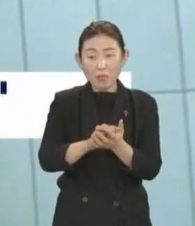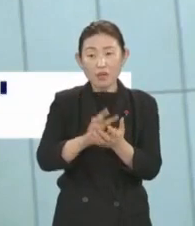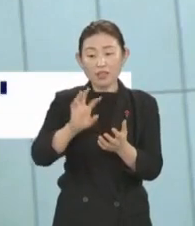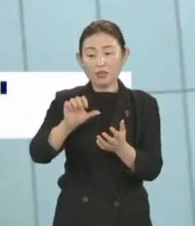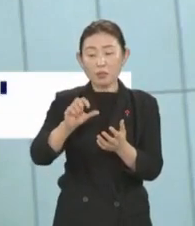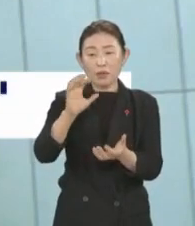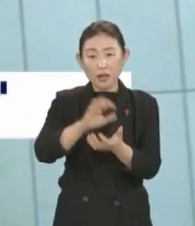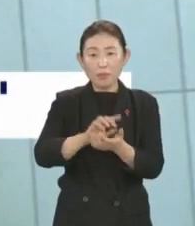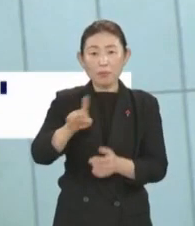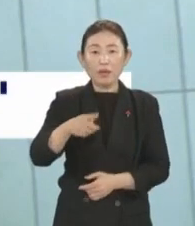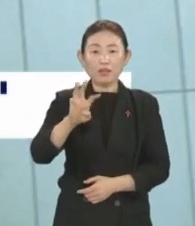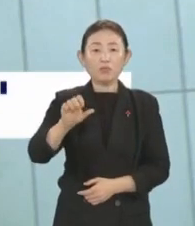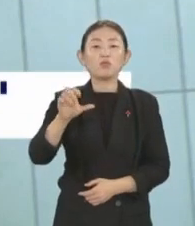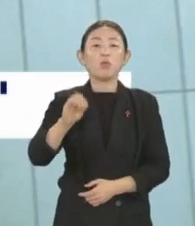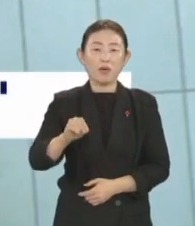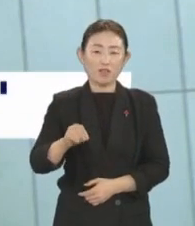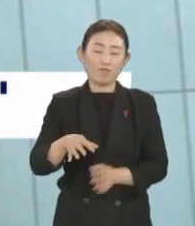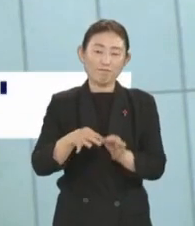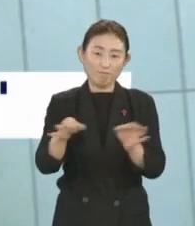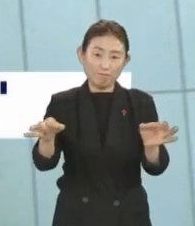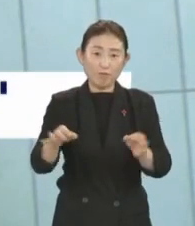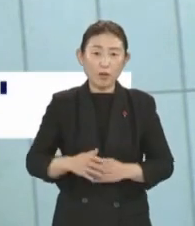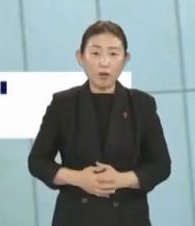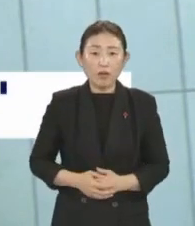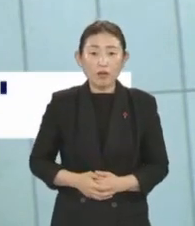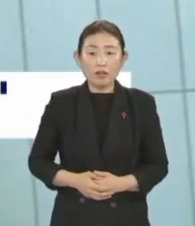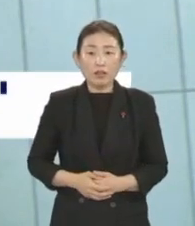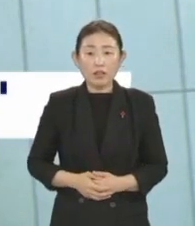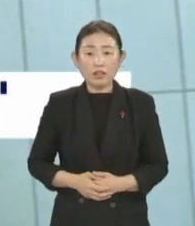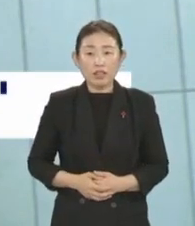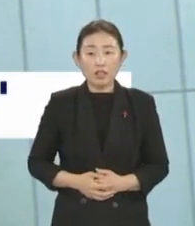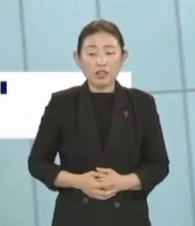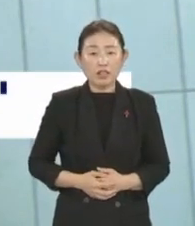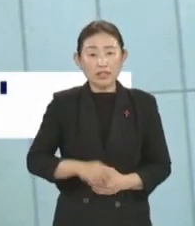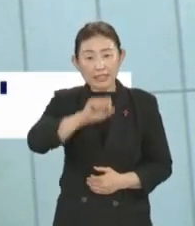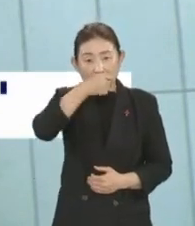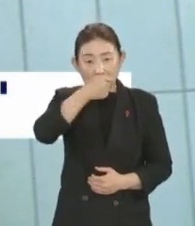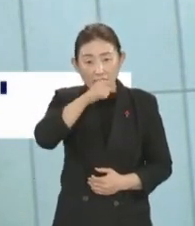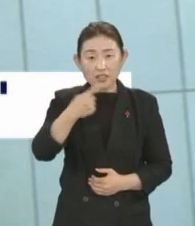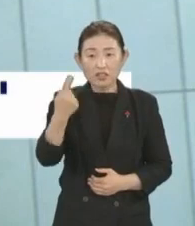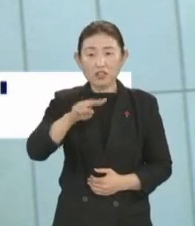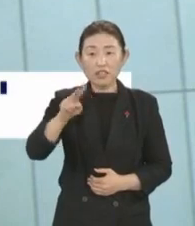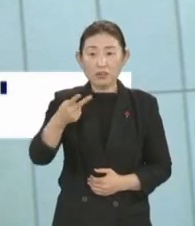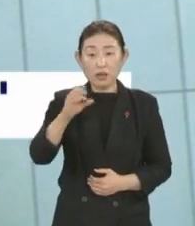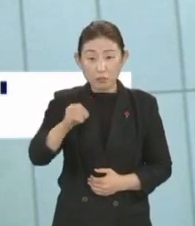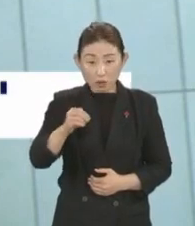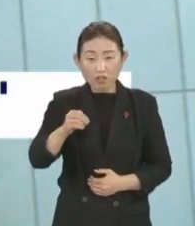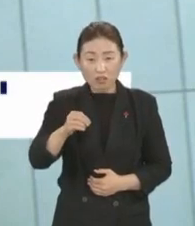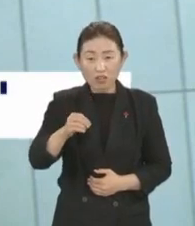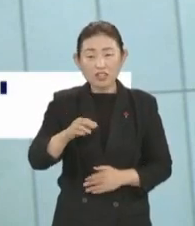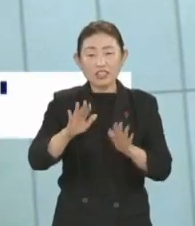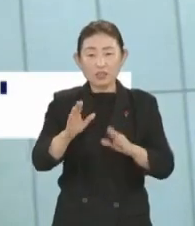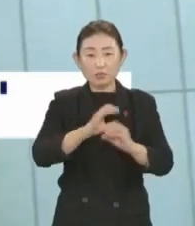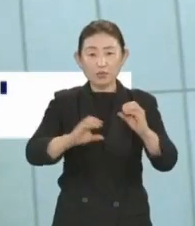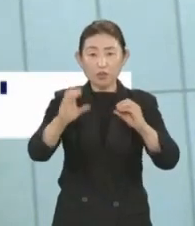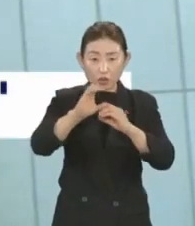추가로 135만 원을 주겠다 하거든요. 그래서 약 1200억 정도를 주던 부분을 한